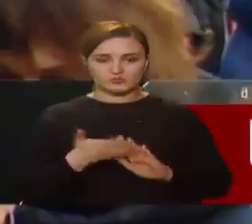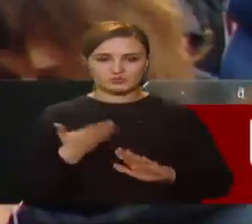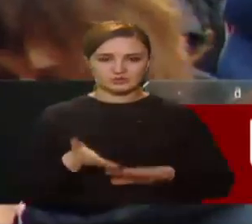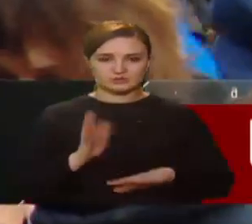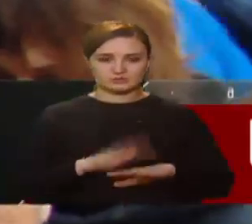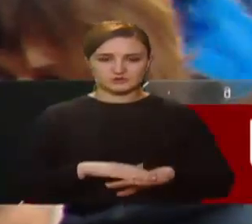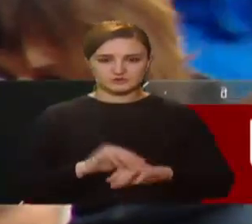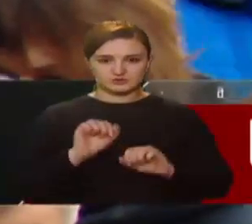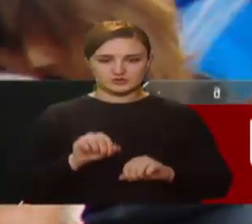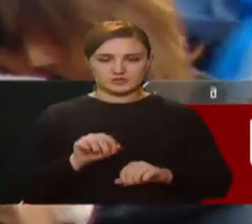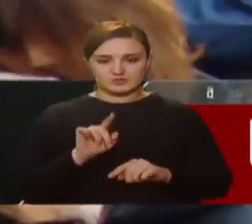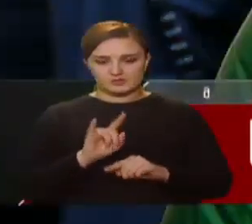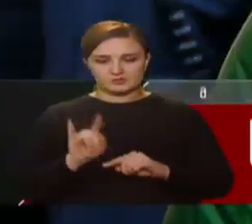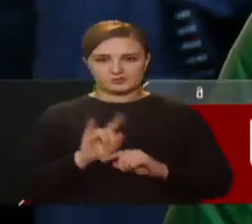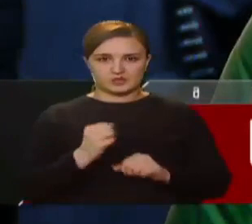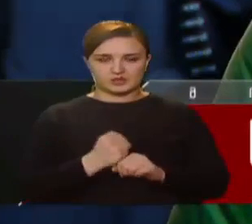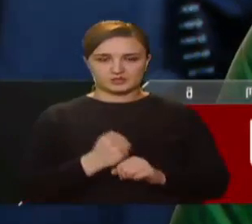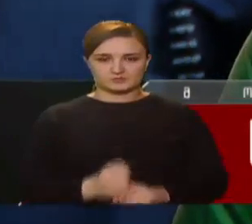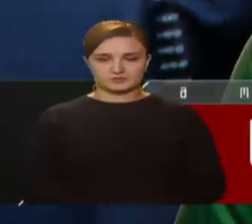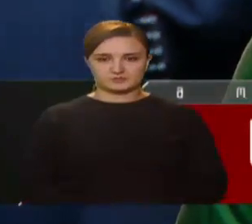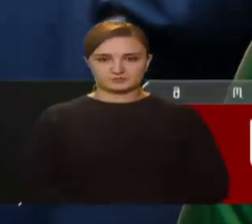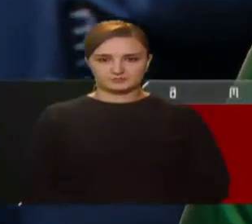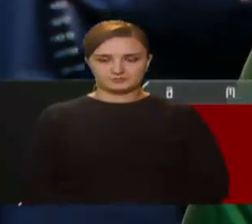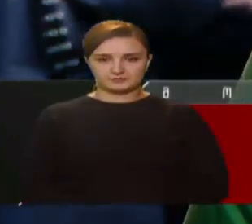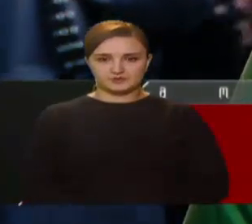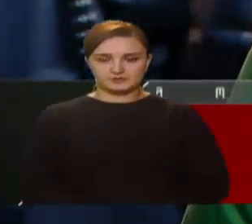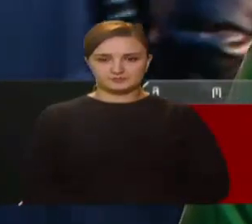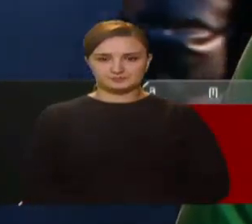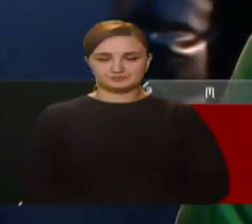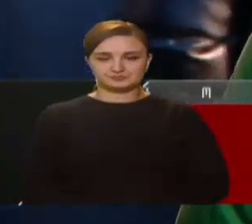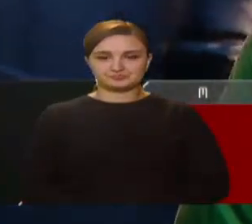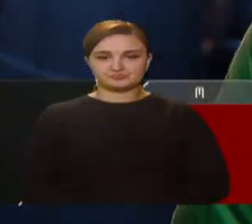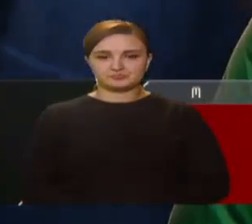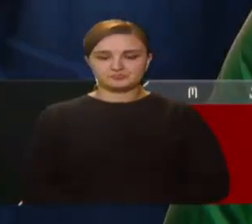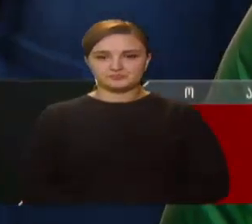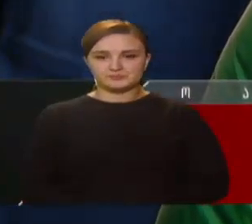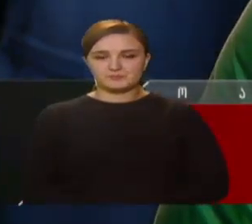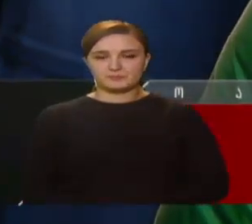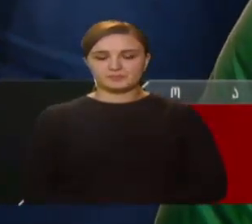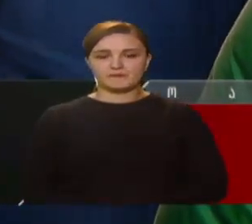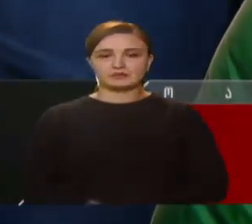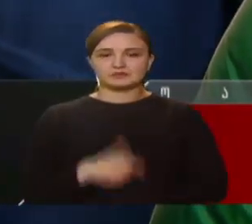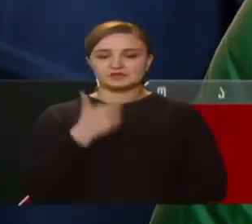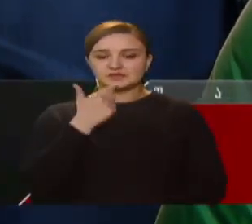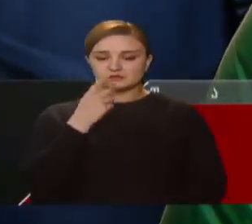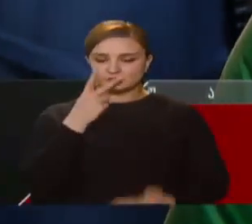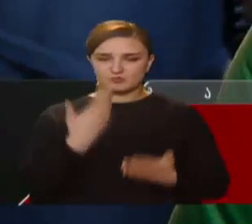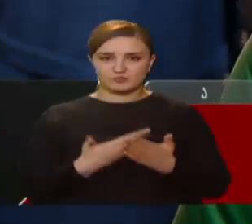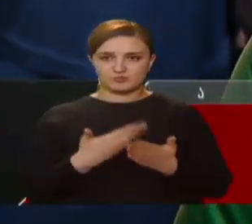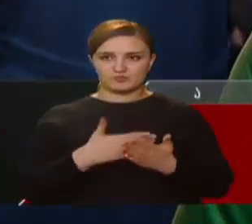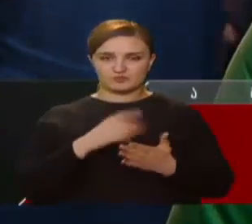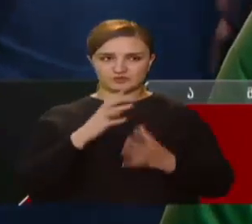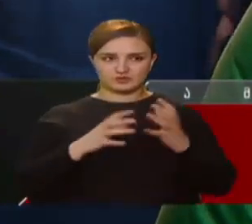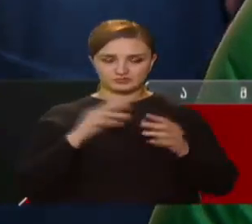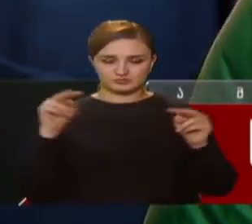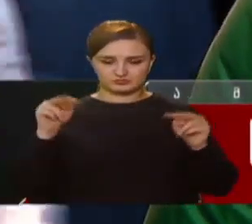დასამძიმებლად სიმულაციასაც მიმართავდეს. Mihail Saakashvili-ს ჩვენება არ უნდა და დღეს კიდევ ერთხელ დაინახა ქართულმა საზოგადოებამ და საერთაშორისო